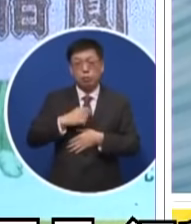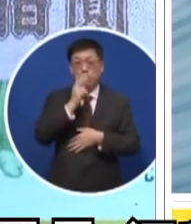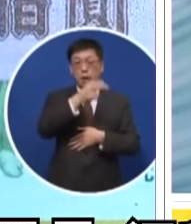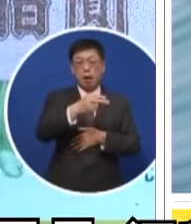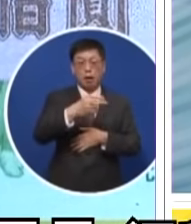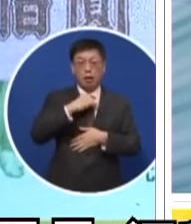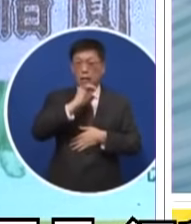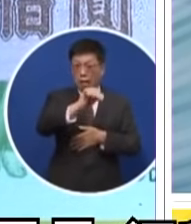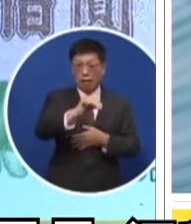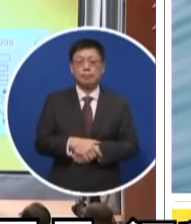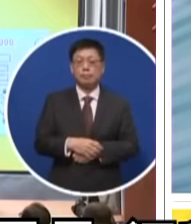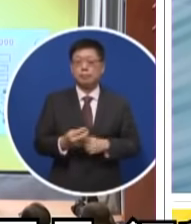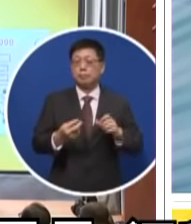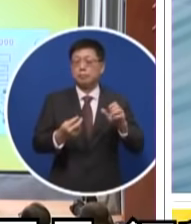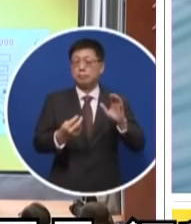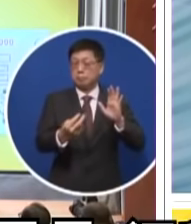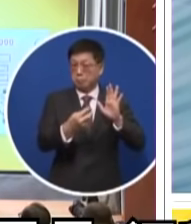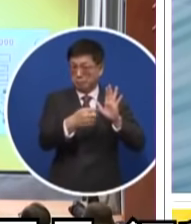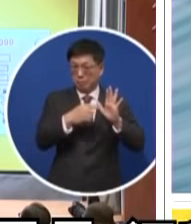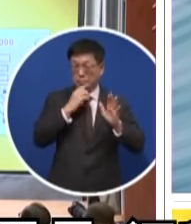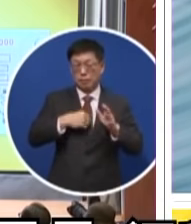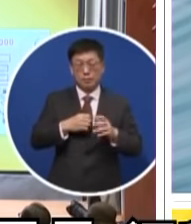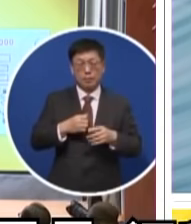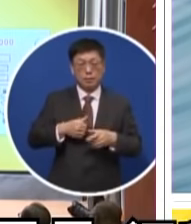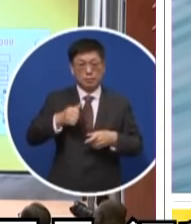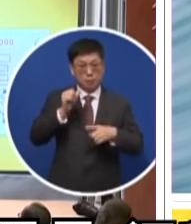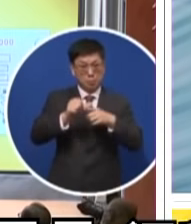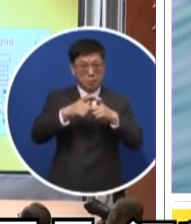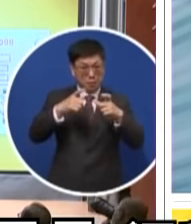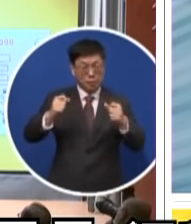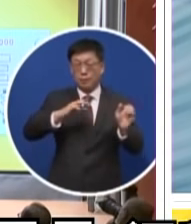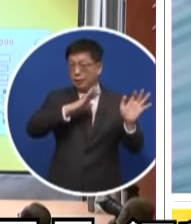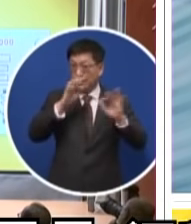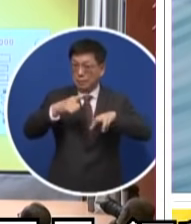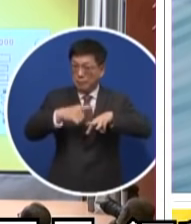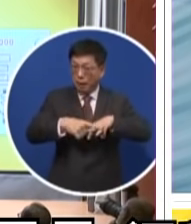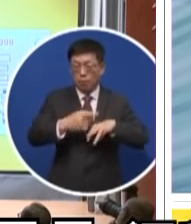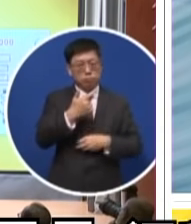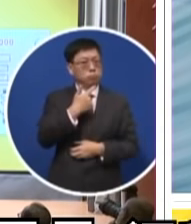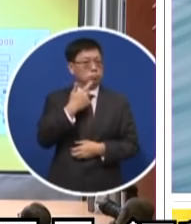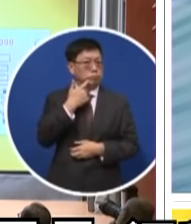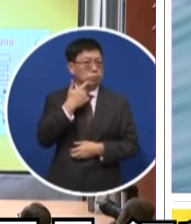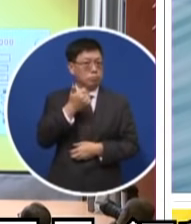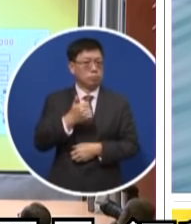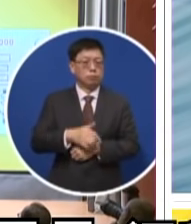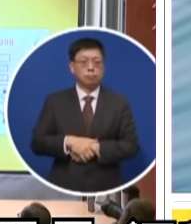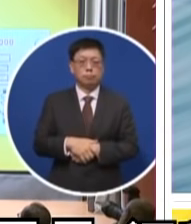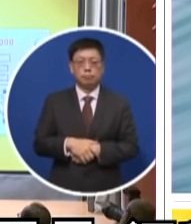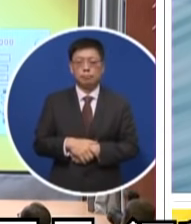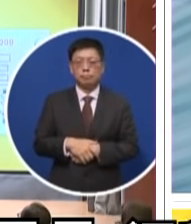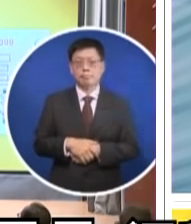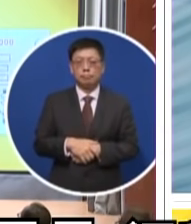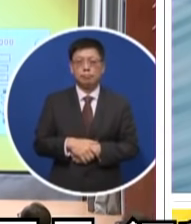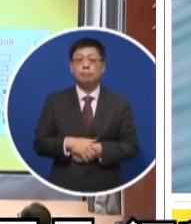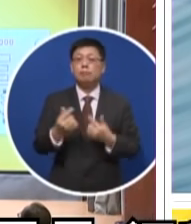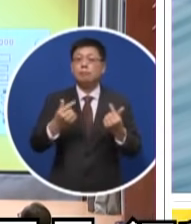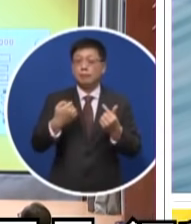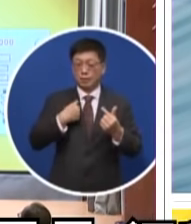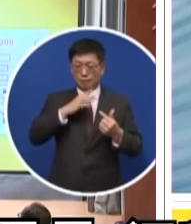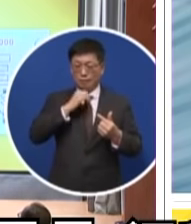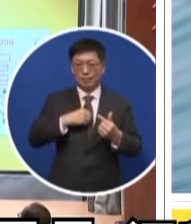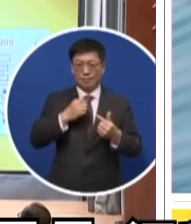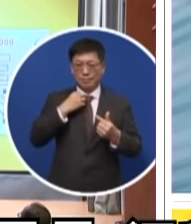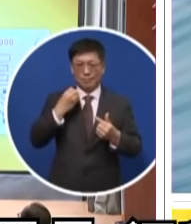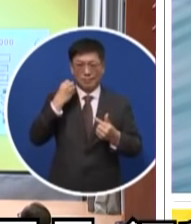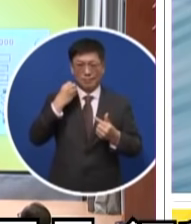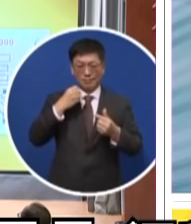钱敢有需要开啊多？你著偌济钱，给阮就好啊！敢有需要安尼甲补？啊，过来，人当作讲，我们今天绑定